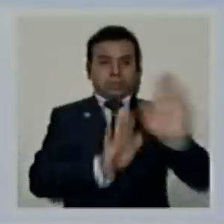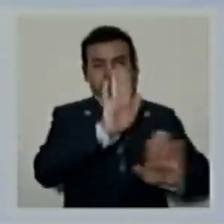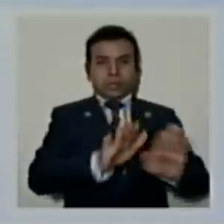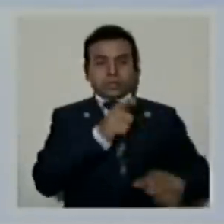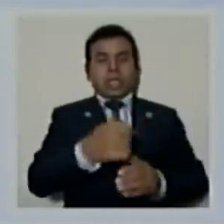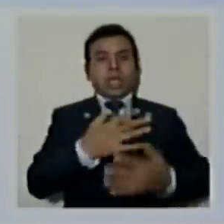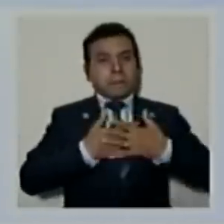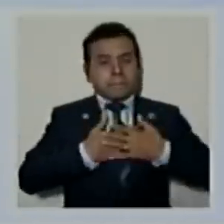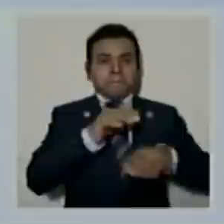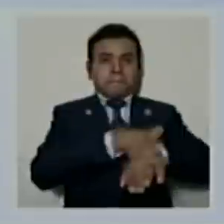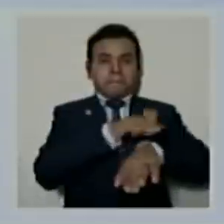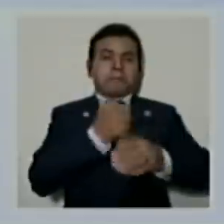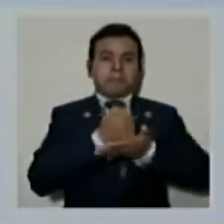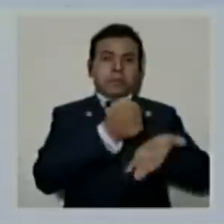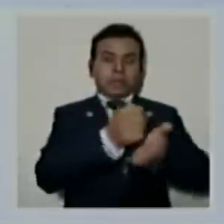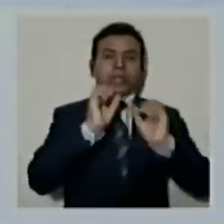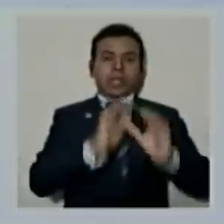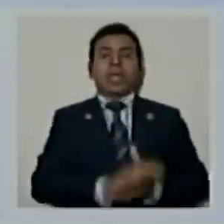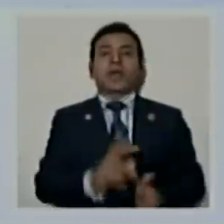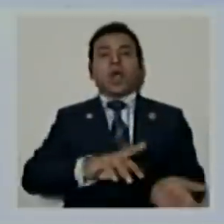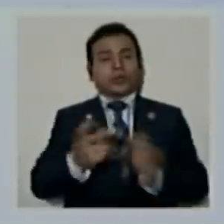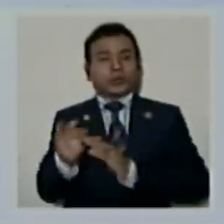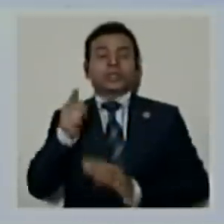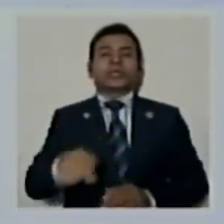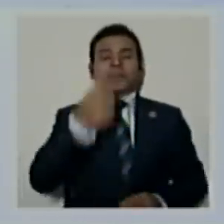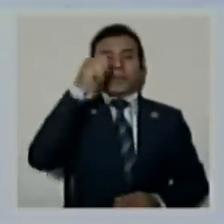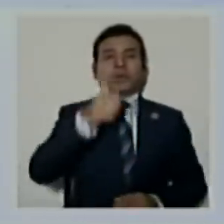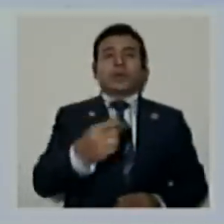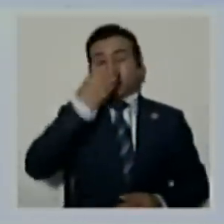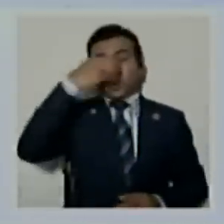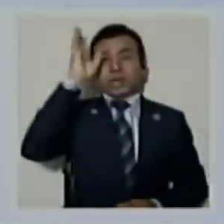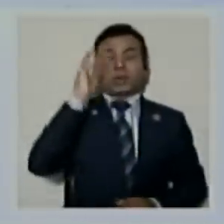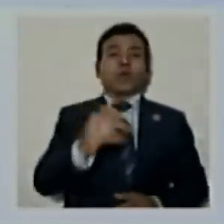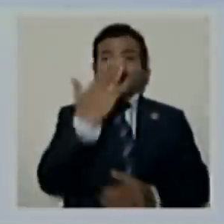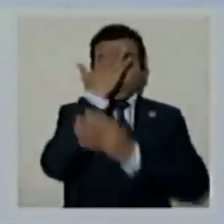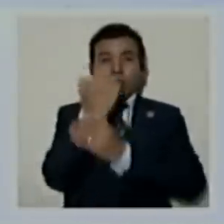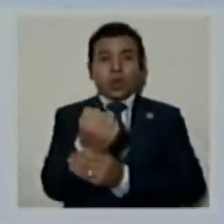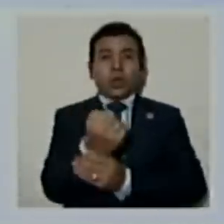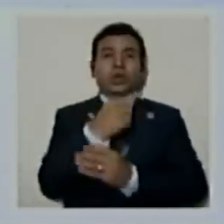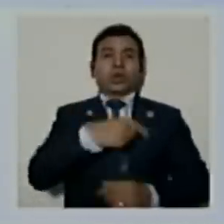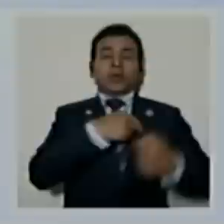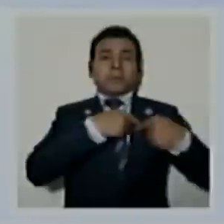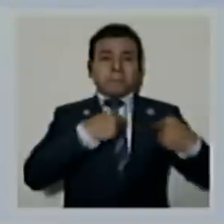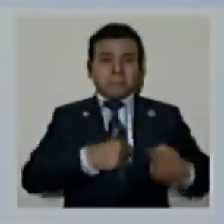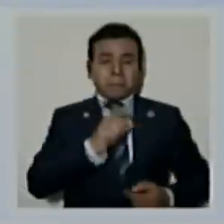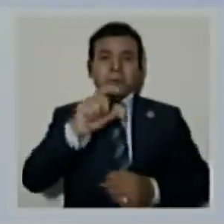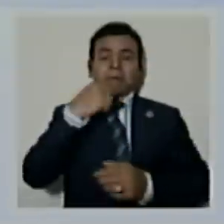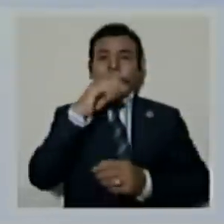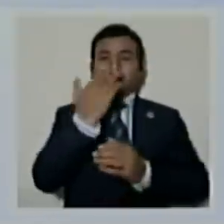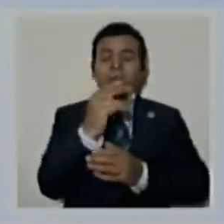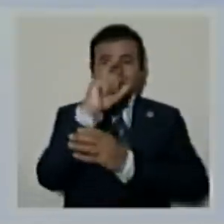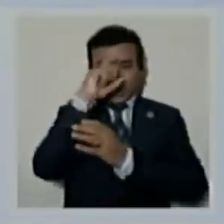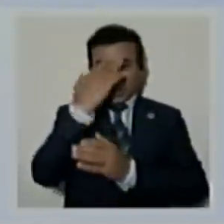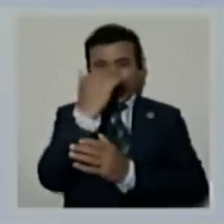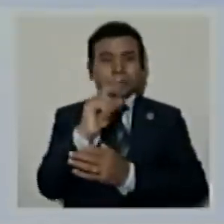আছেন, মানসিক প্রতিবন্ধী বা অন্য প্রতিবন্ধী, আমাদের যারা অসুস্থ আছেন, সংক্রামক অসংক্রামক ব্যাধিতে